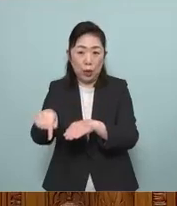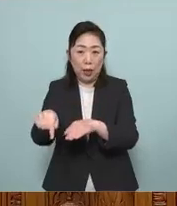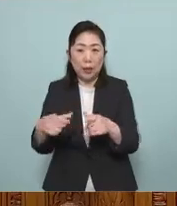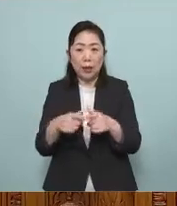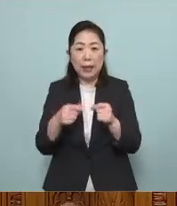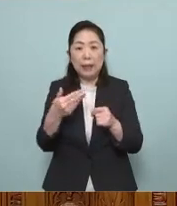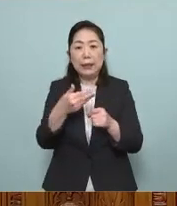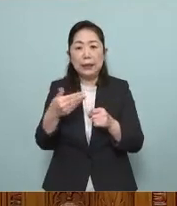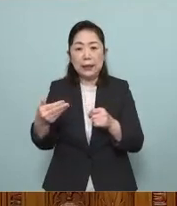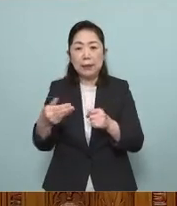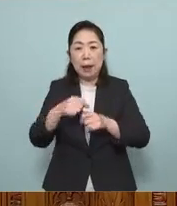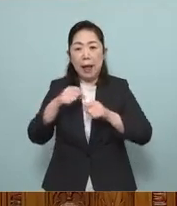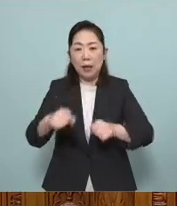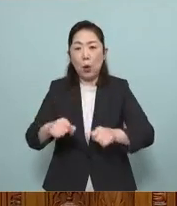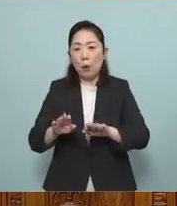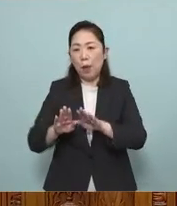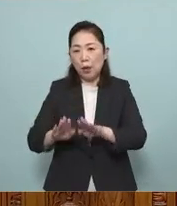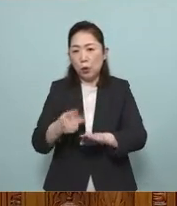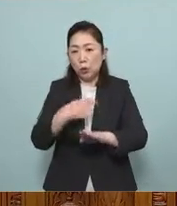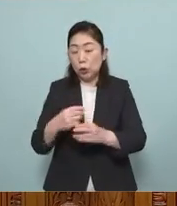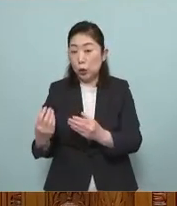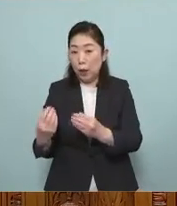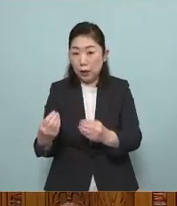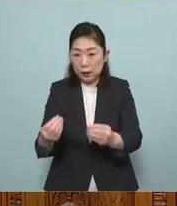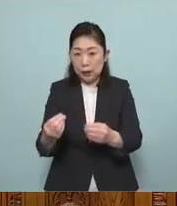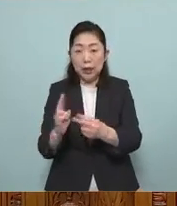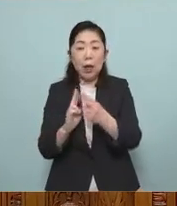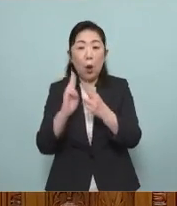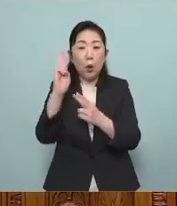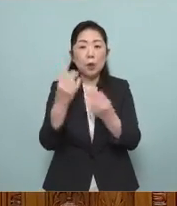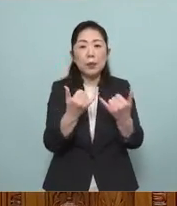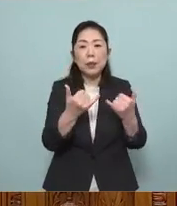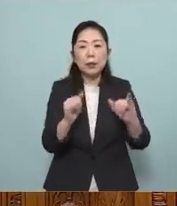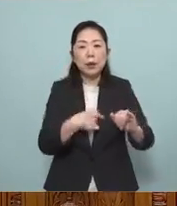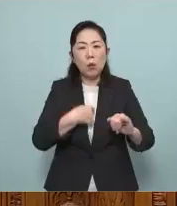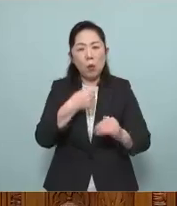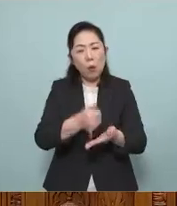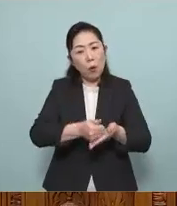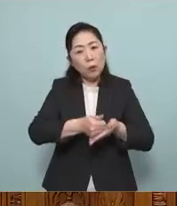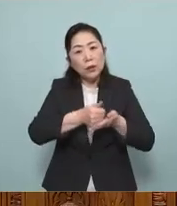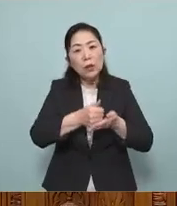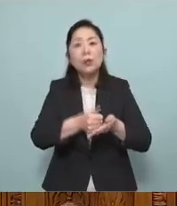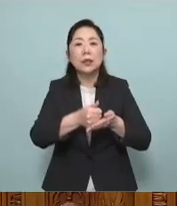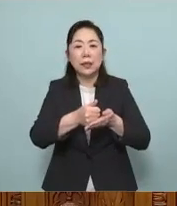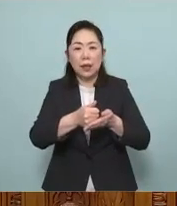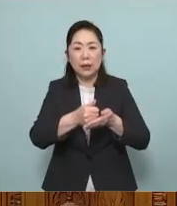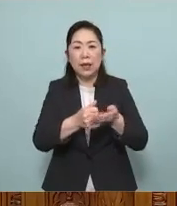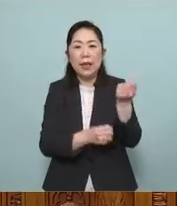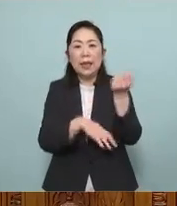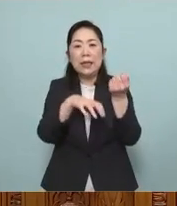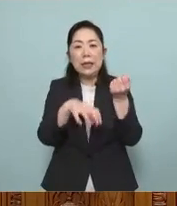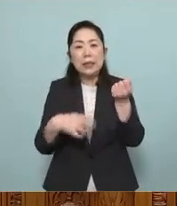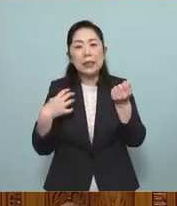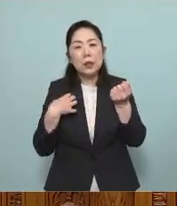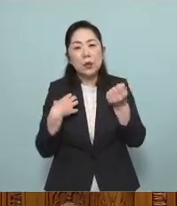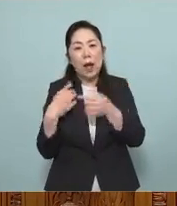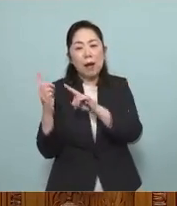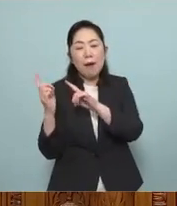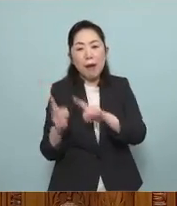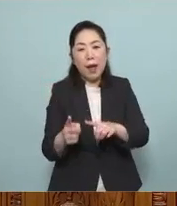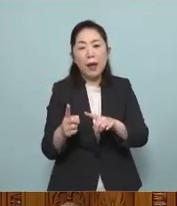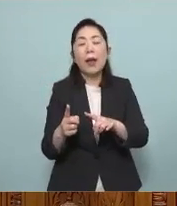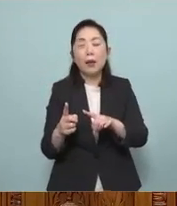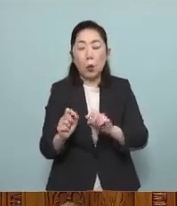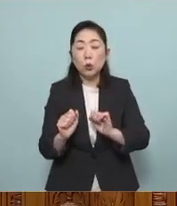盟の抑止力を維持しながら、沖縄の皆さんの心に寄り添い、基地負担軽減に引き続き取り組み